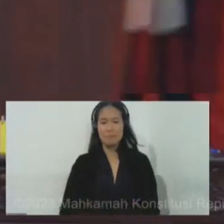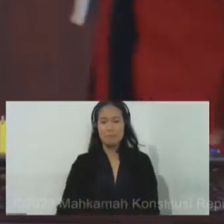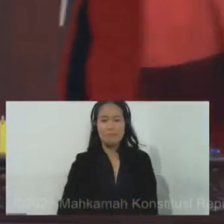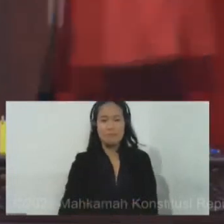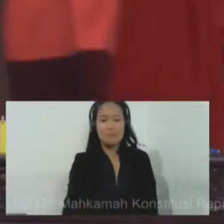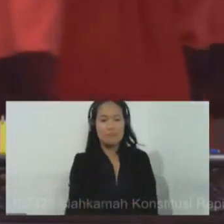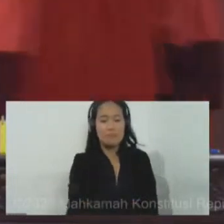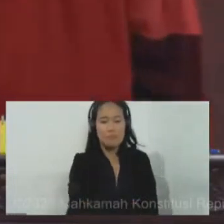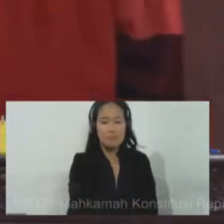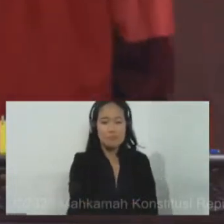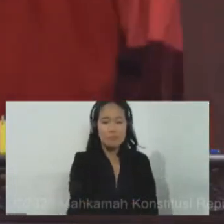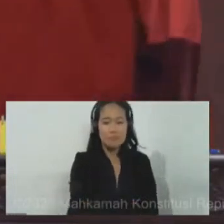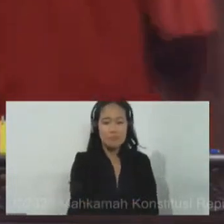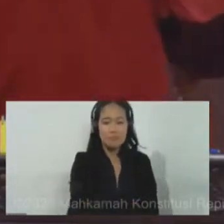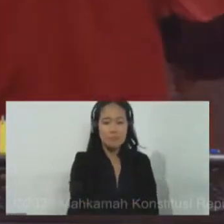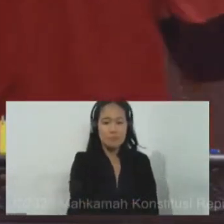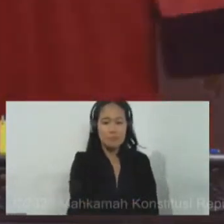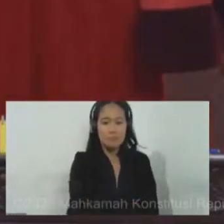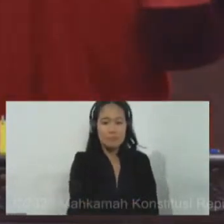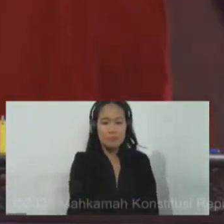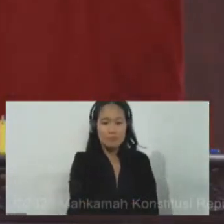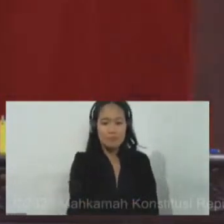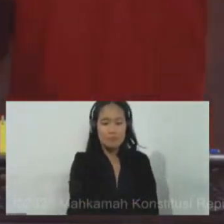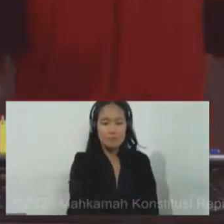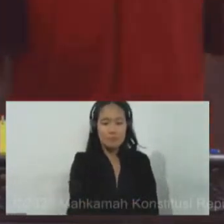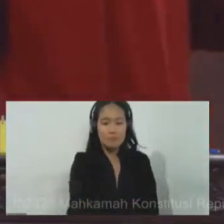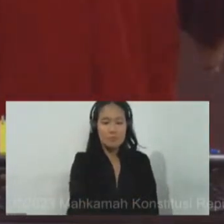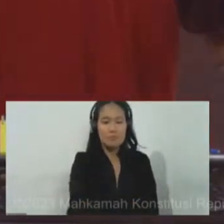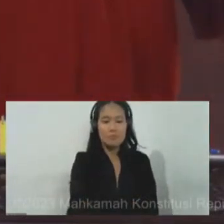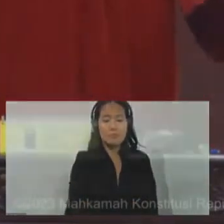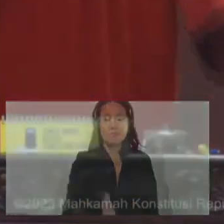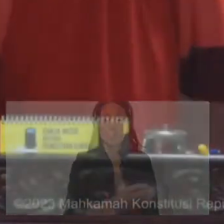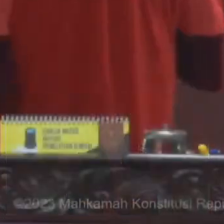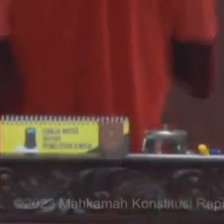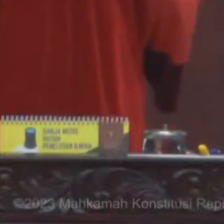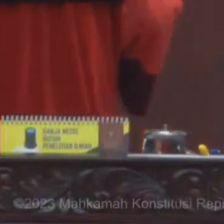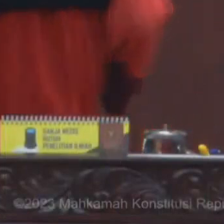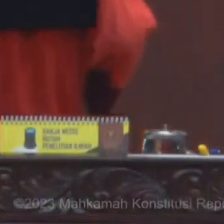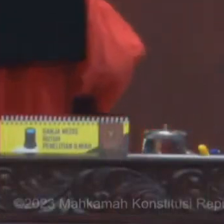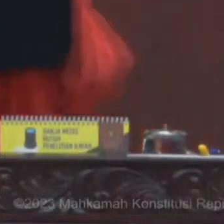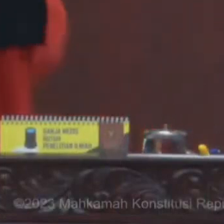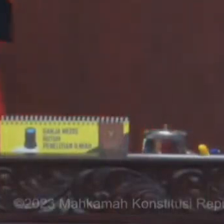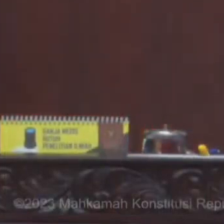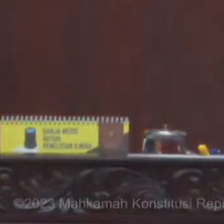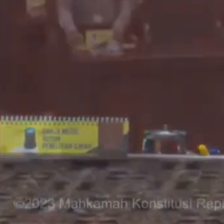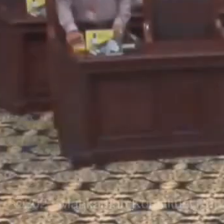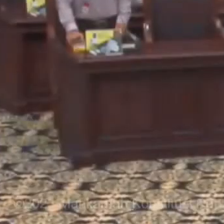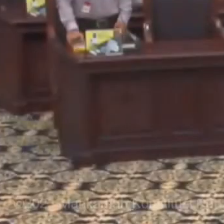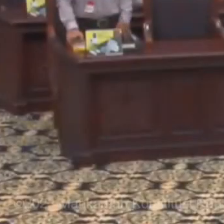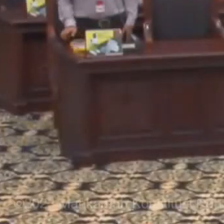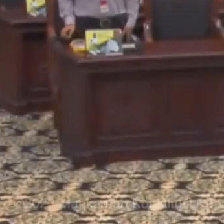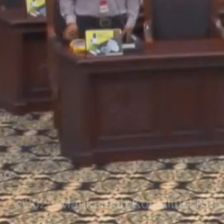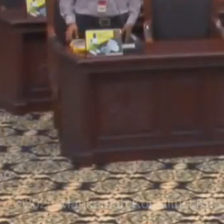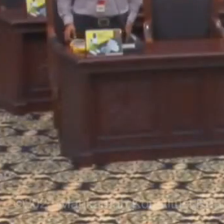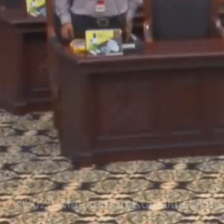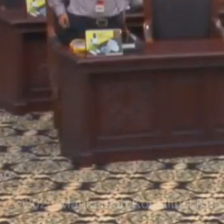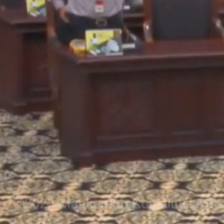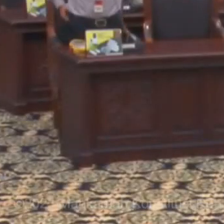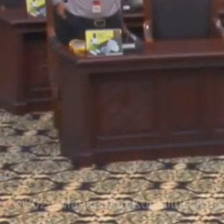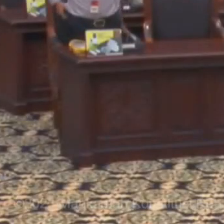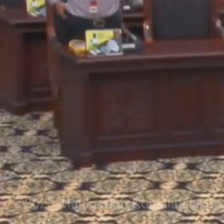menit hadirin dimohon berdiri yang mulia majelis hakim konstitusi meninggalkan ruang